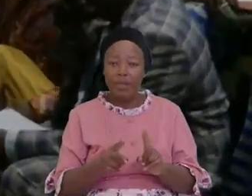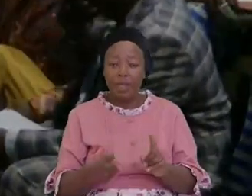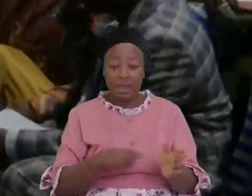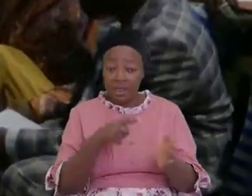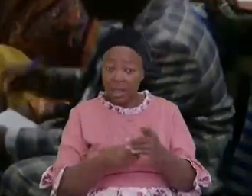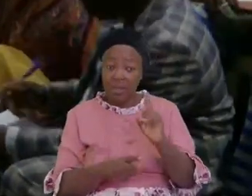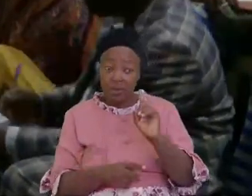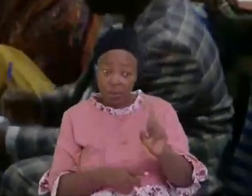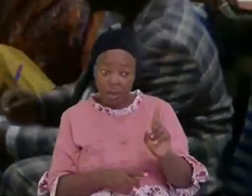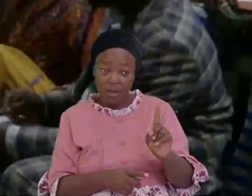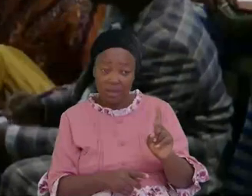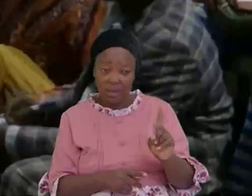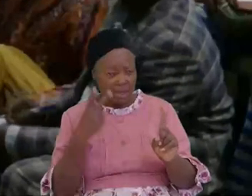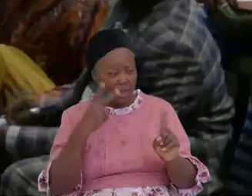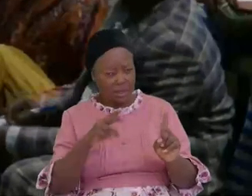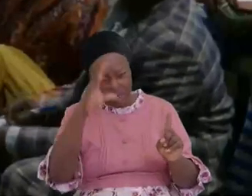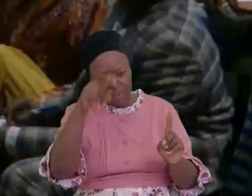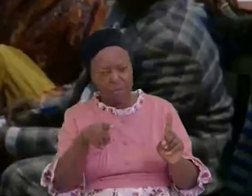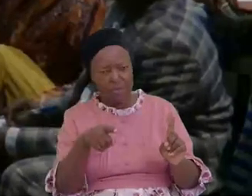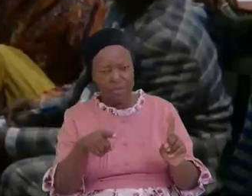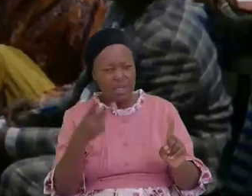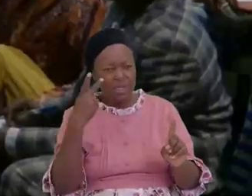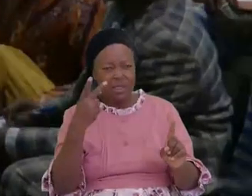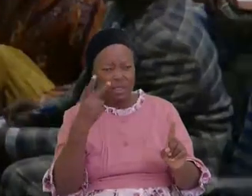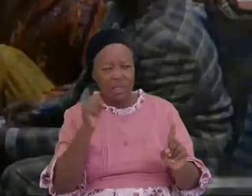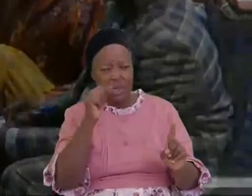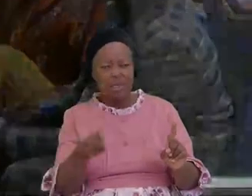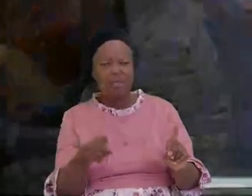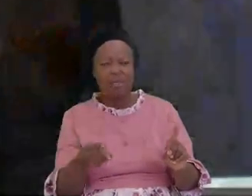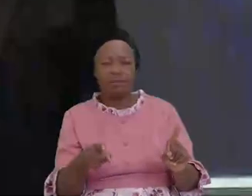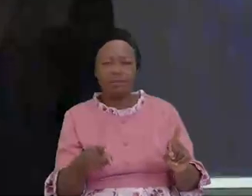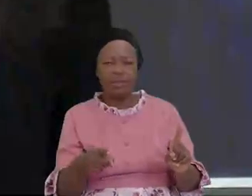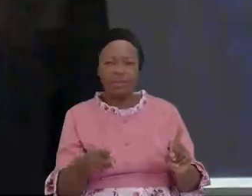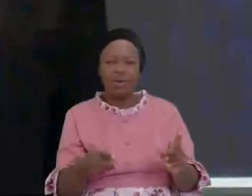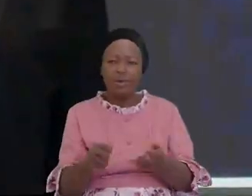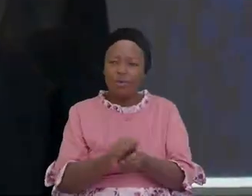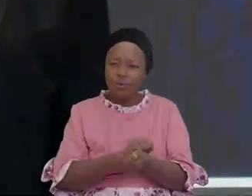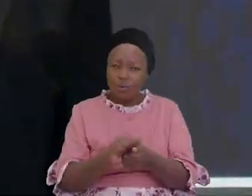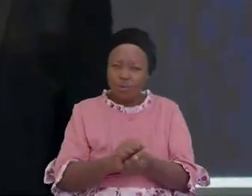Contraire à la volonté de Dieu. Mais celui-là, voyez-le, regardez-la. Lavé,